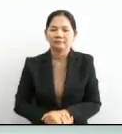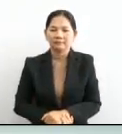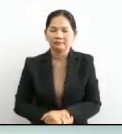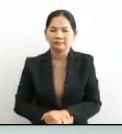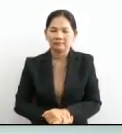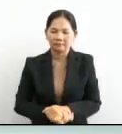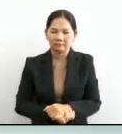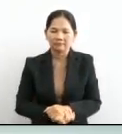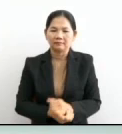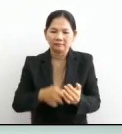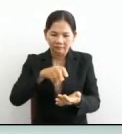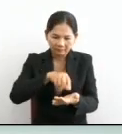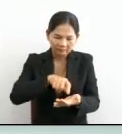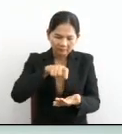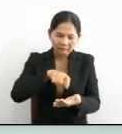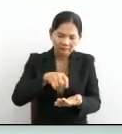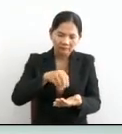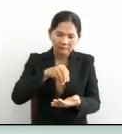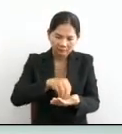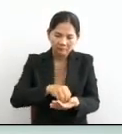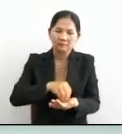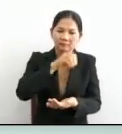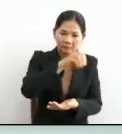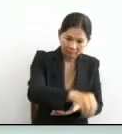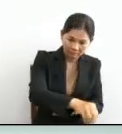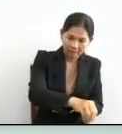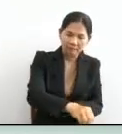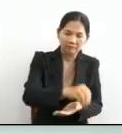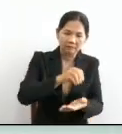đâm đầm lâu mì